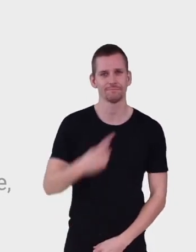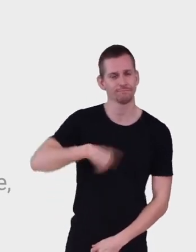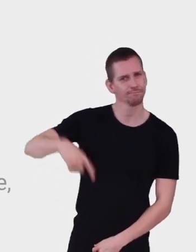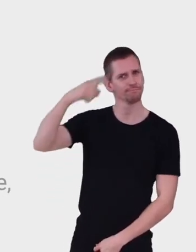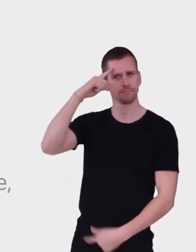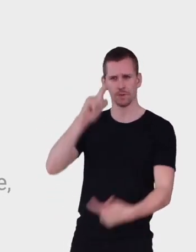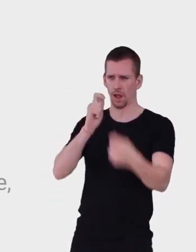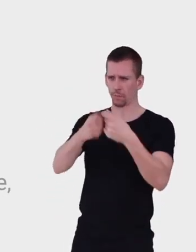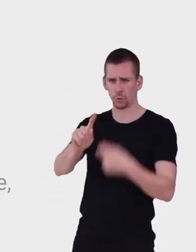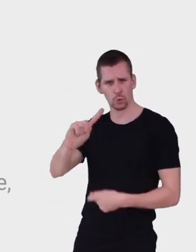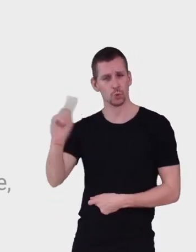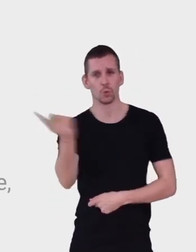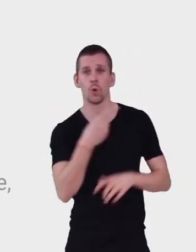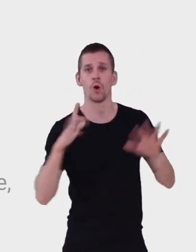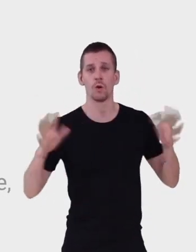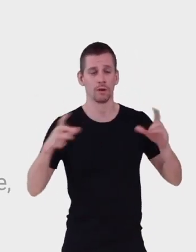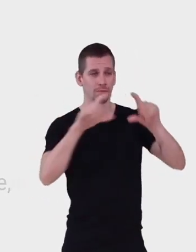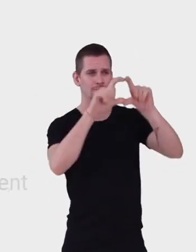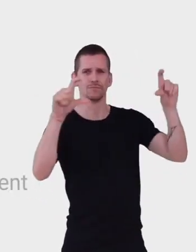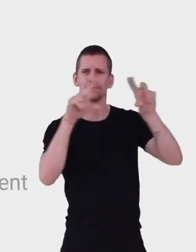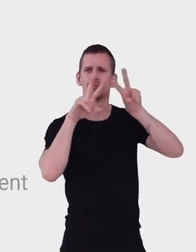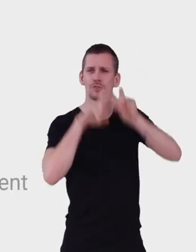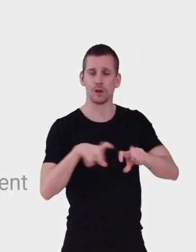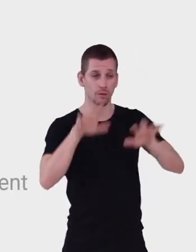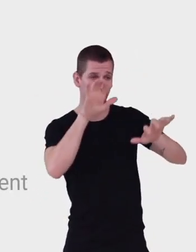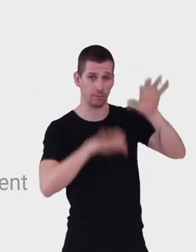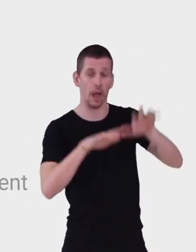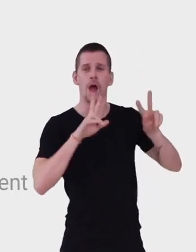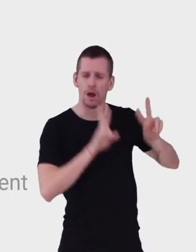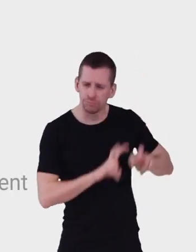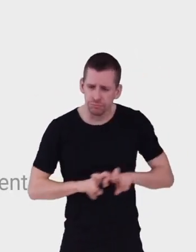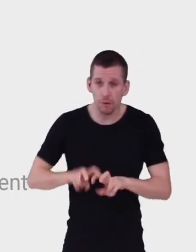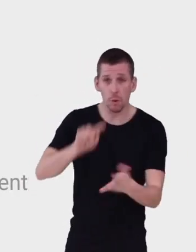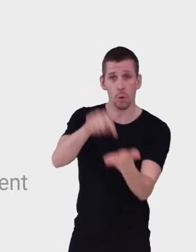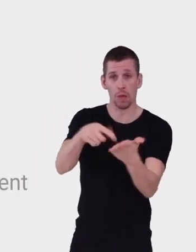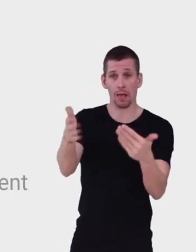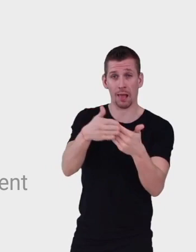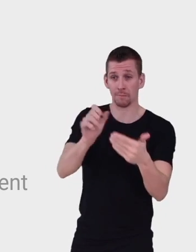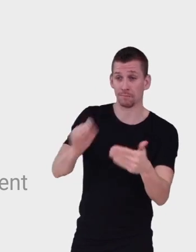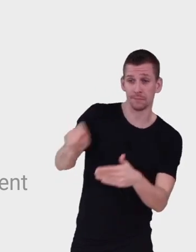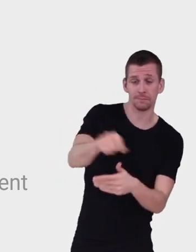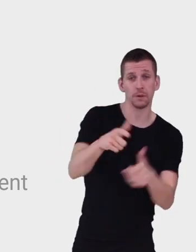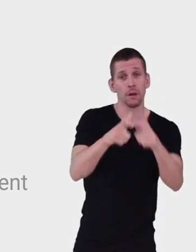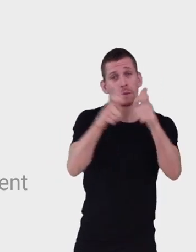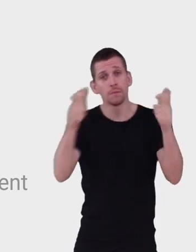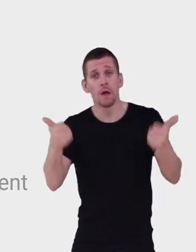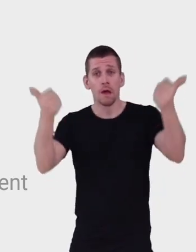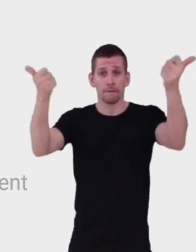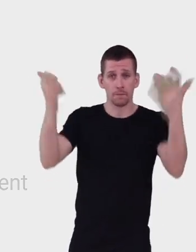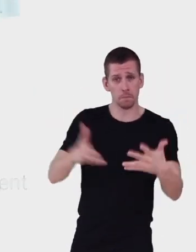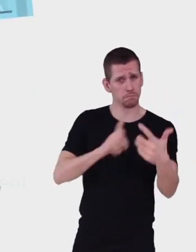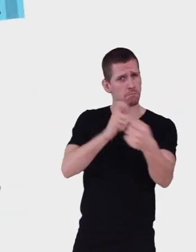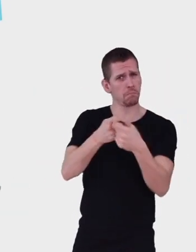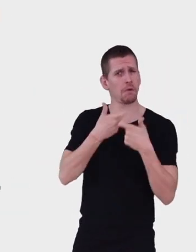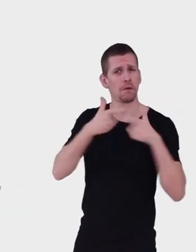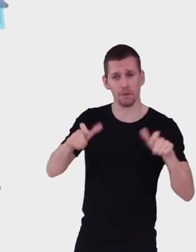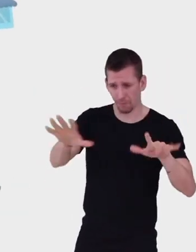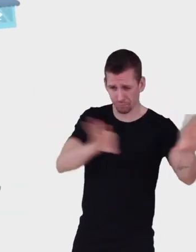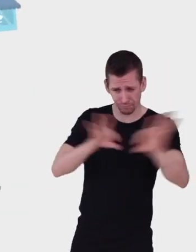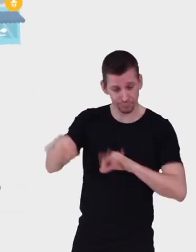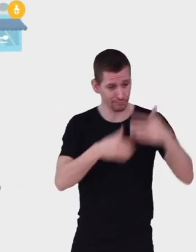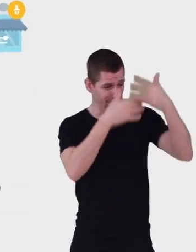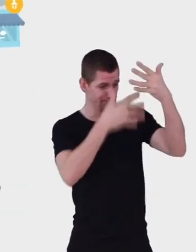moteur de recherche, retrouvez en un instant les lieux à proximité qui correspondent à vos critères d'accessibilité. Une fois vos